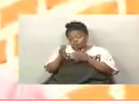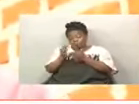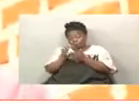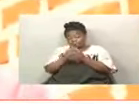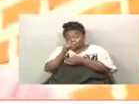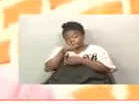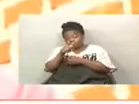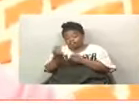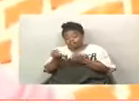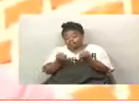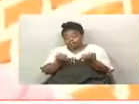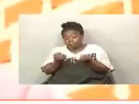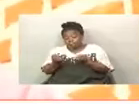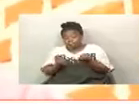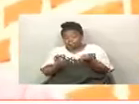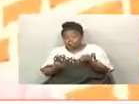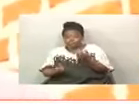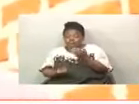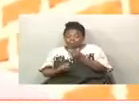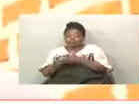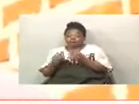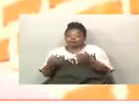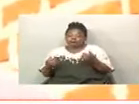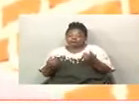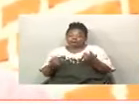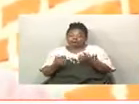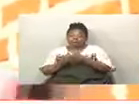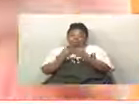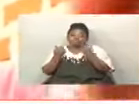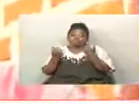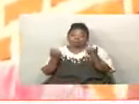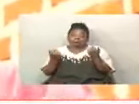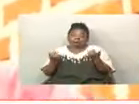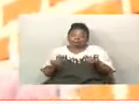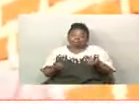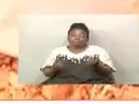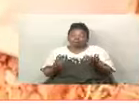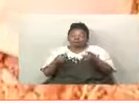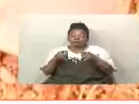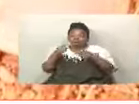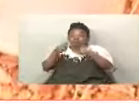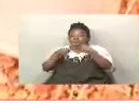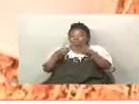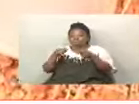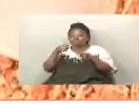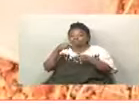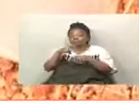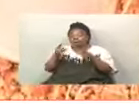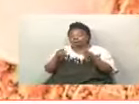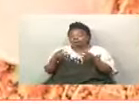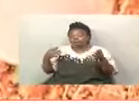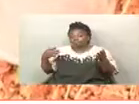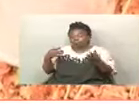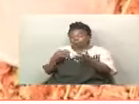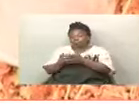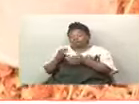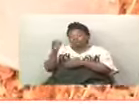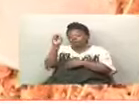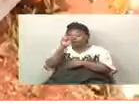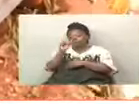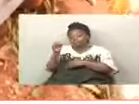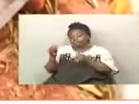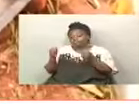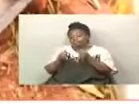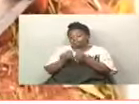buli efuna akisidenti eddukedde. Bagamba nti okuva mu mwezi ogw'ekkumi obubenje